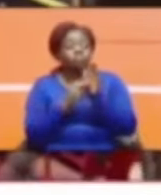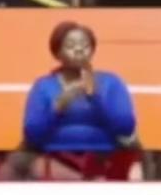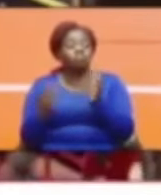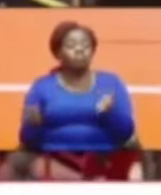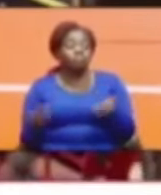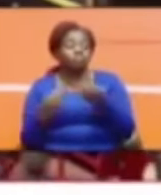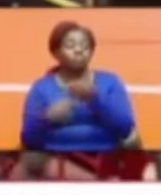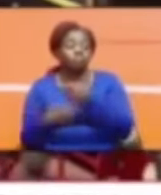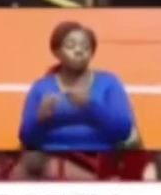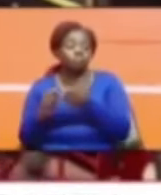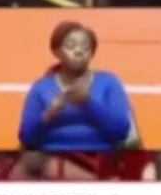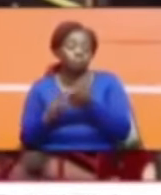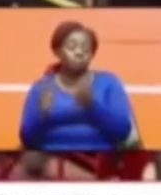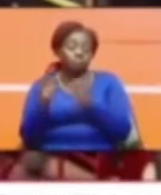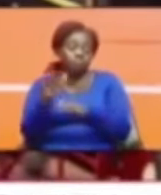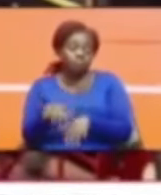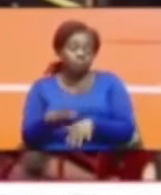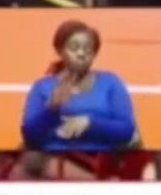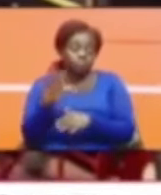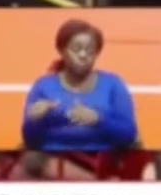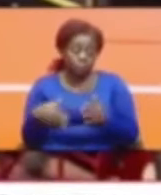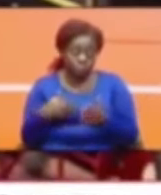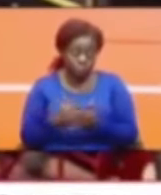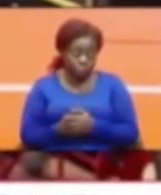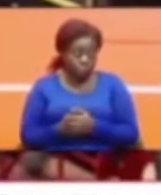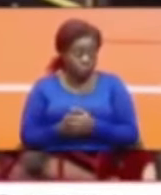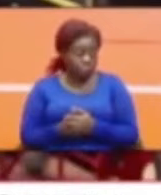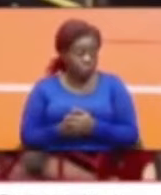bagende bakozese mu kulima. Mwenna